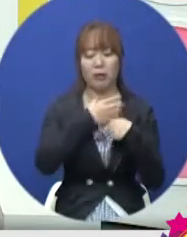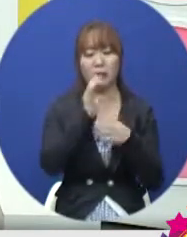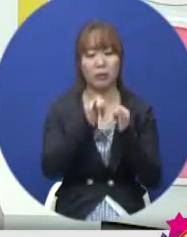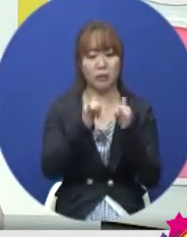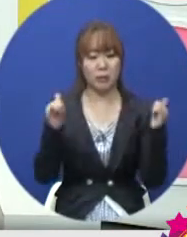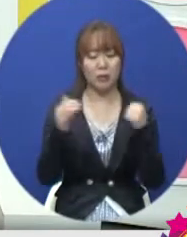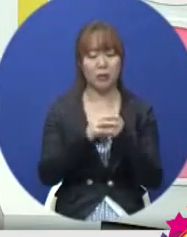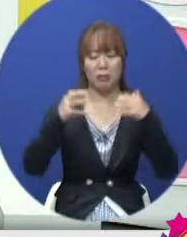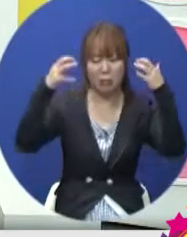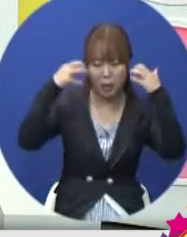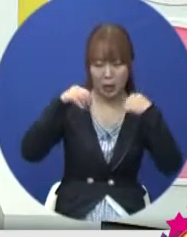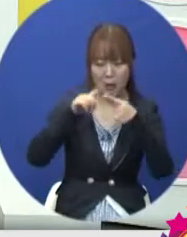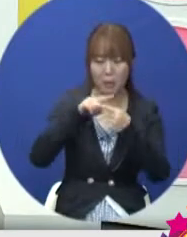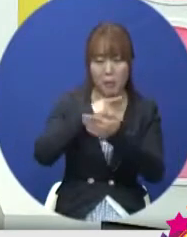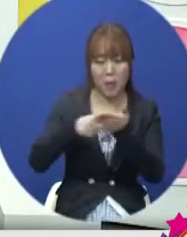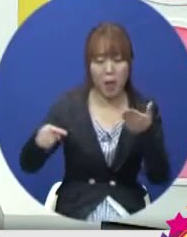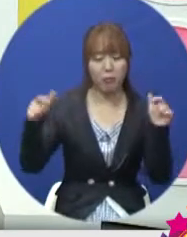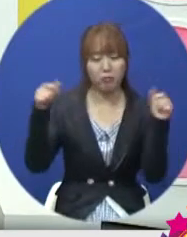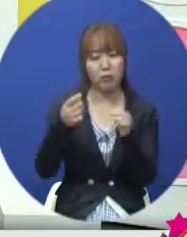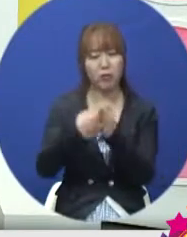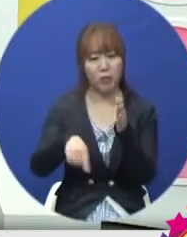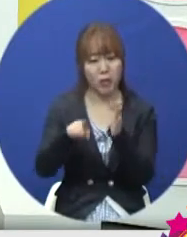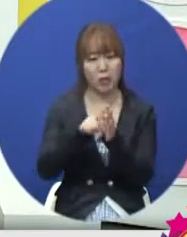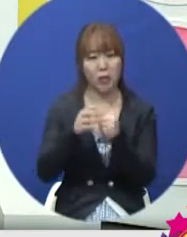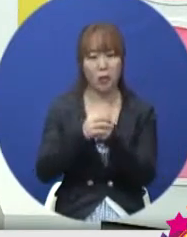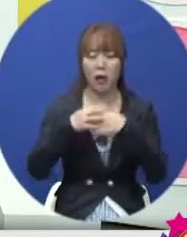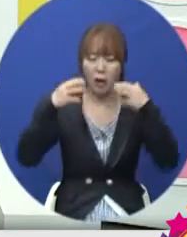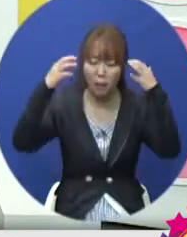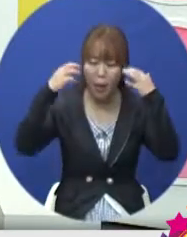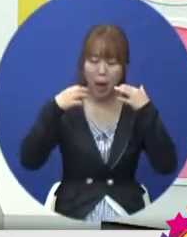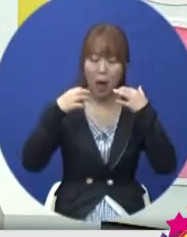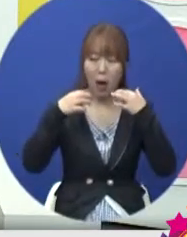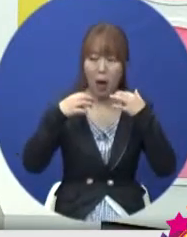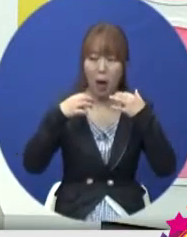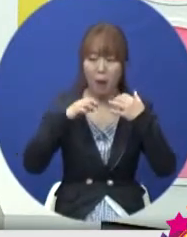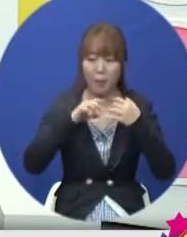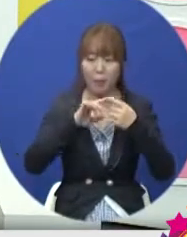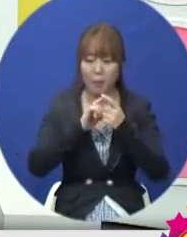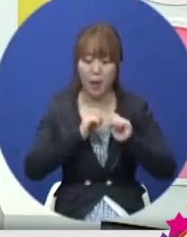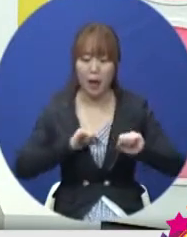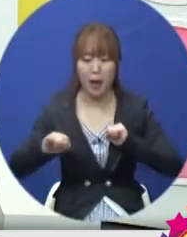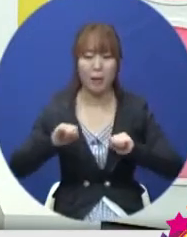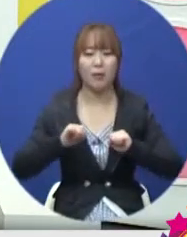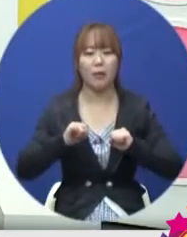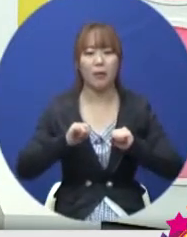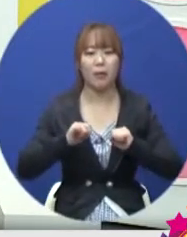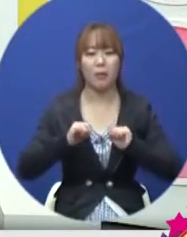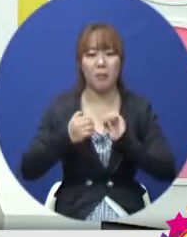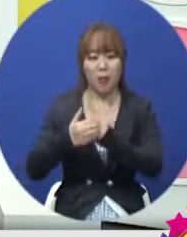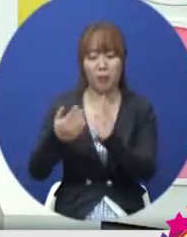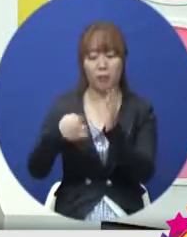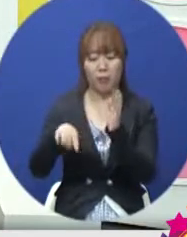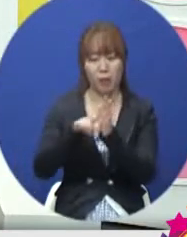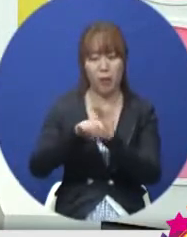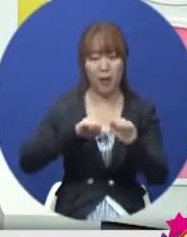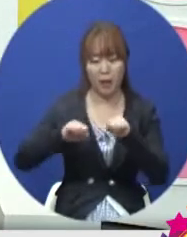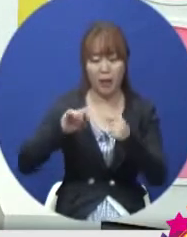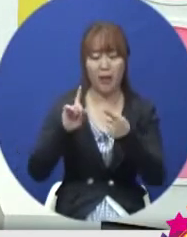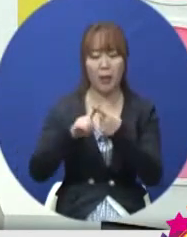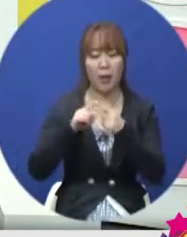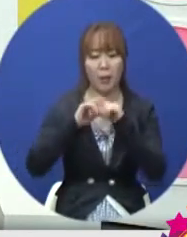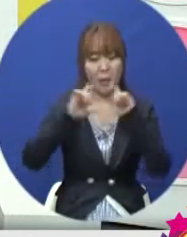어르신들께서 폭염 피해를 입지 않으시도록 폭염 대응 행동 요령을 발표했다고